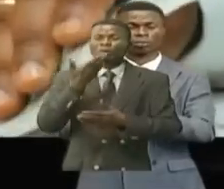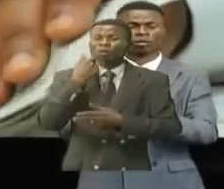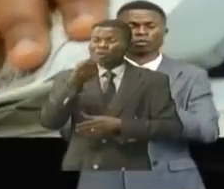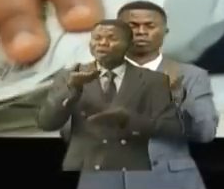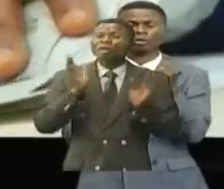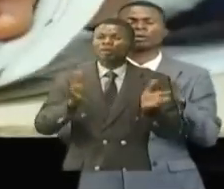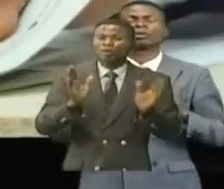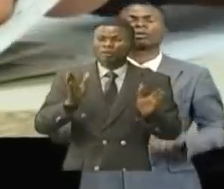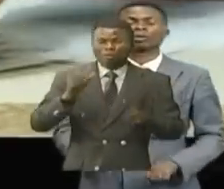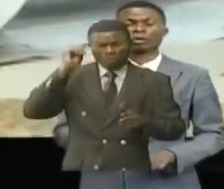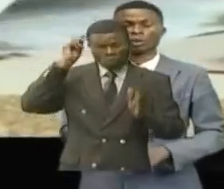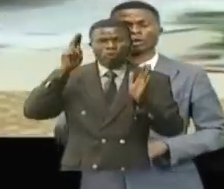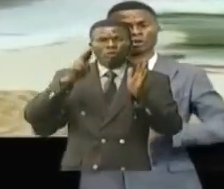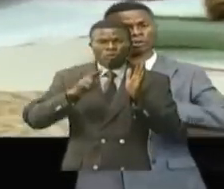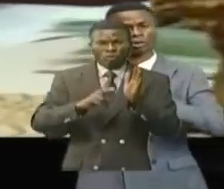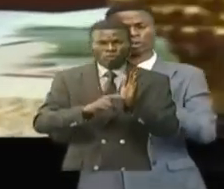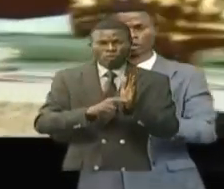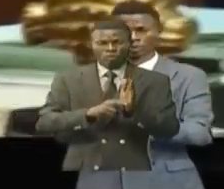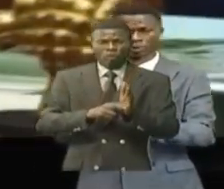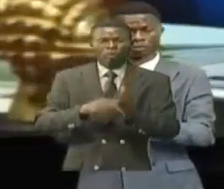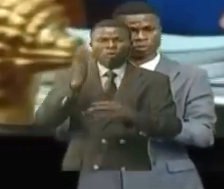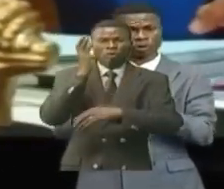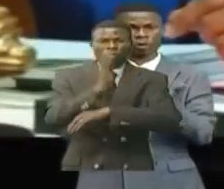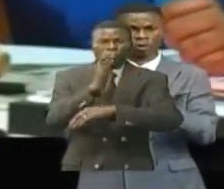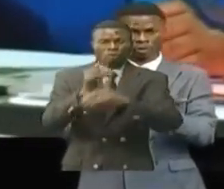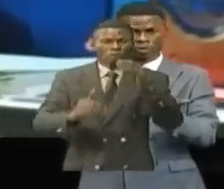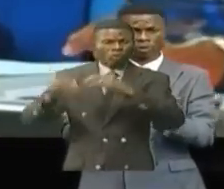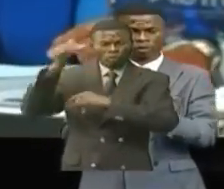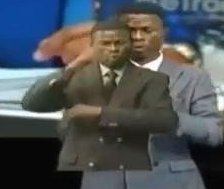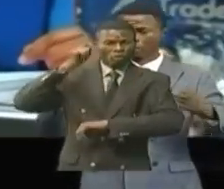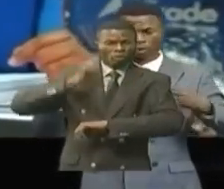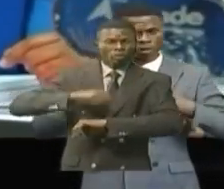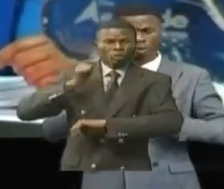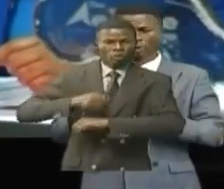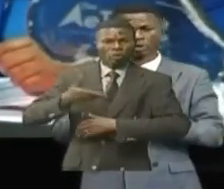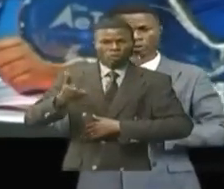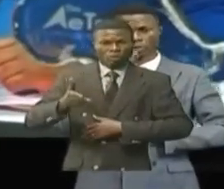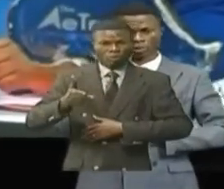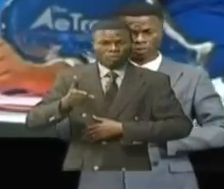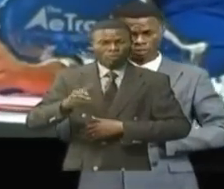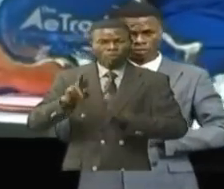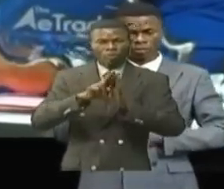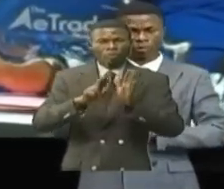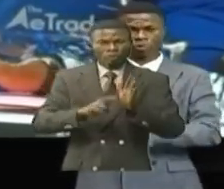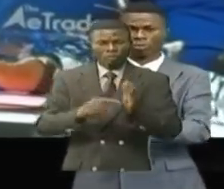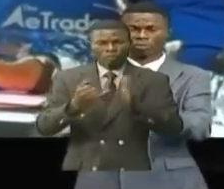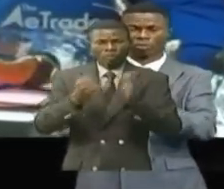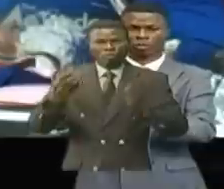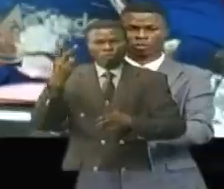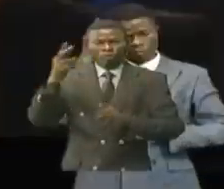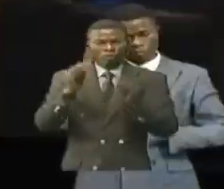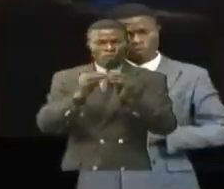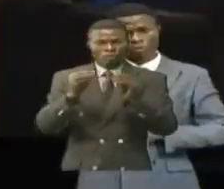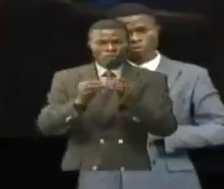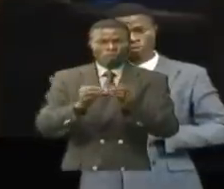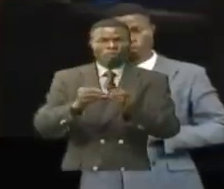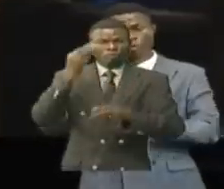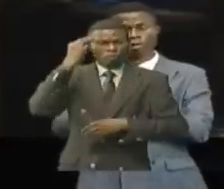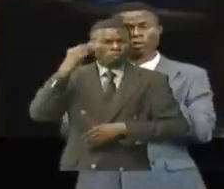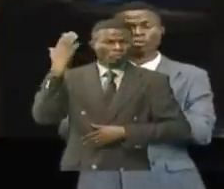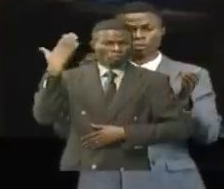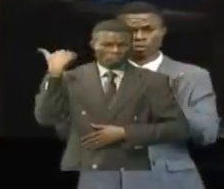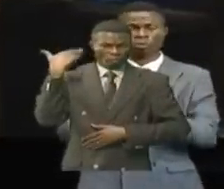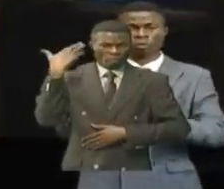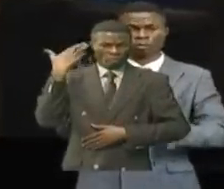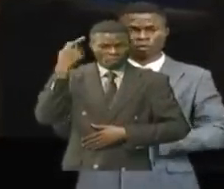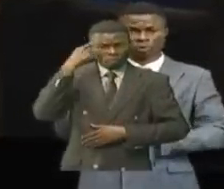du gouvernement et du Conseil supérieur de la magistrature lors de la 72e réunion du Conseil des ministres